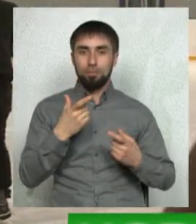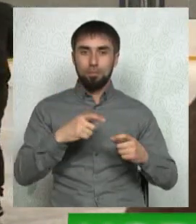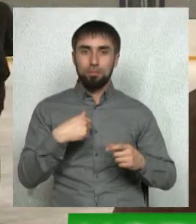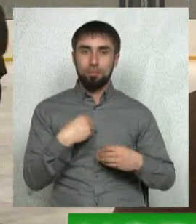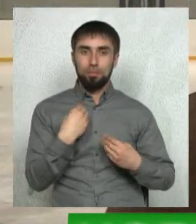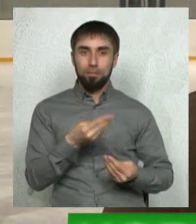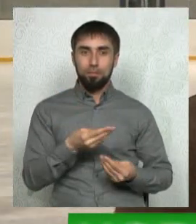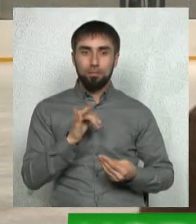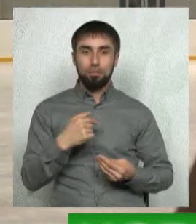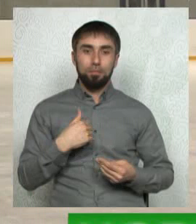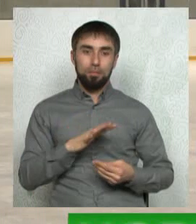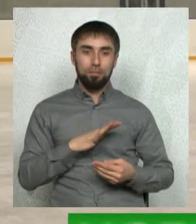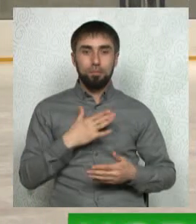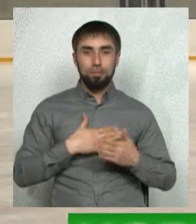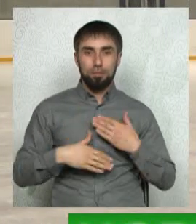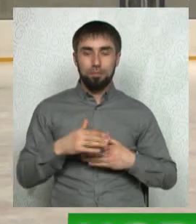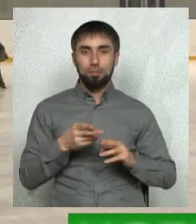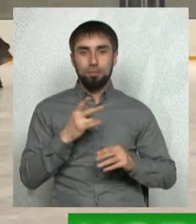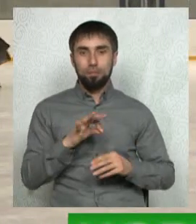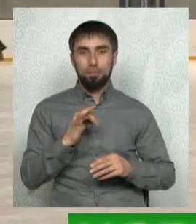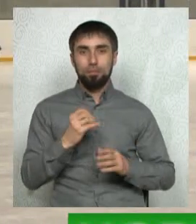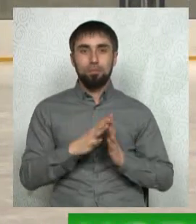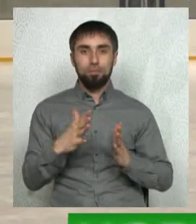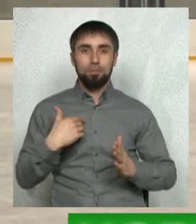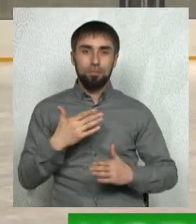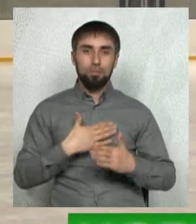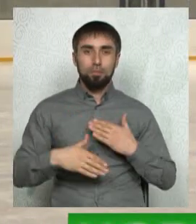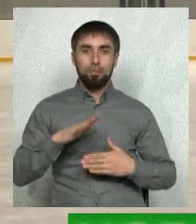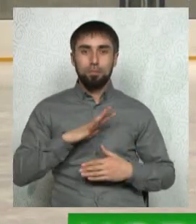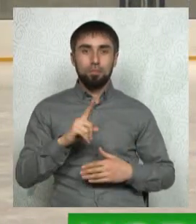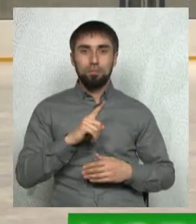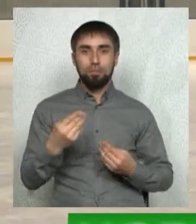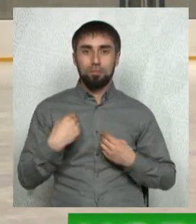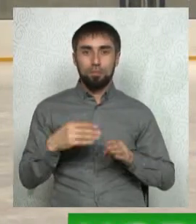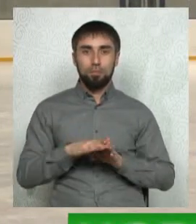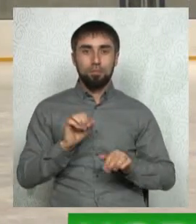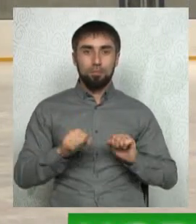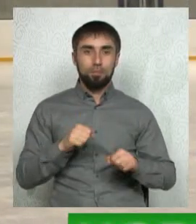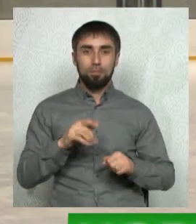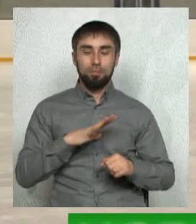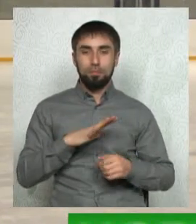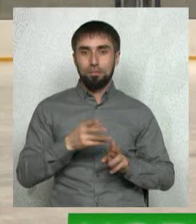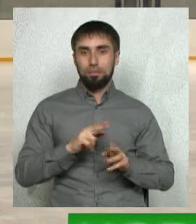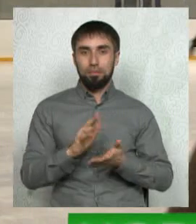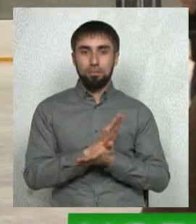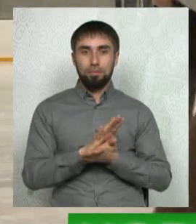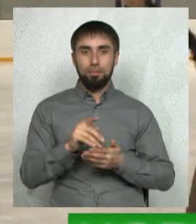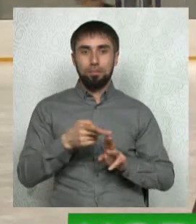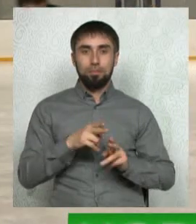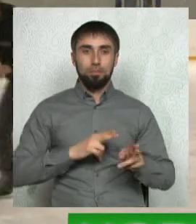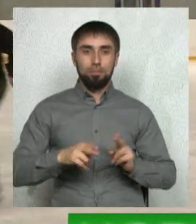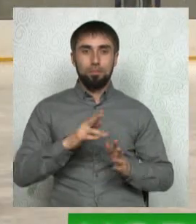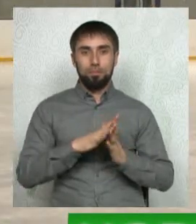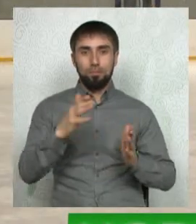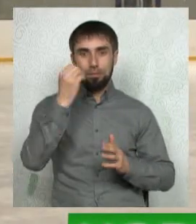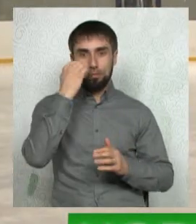экзамен. Я был рад этому, но еще больше я был рад тому, что мне предоставили такую возможность просто на халяву покататься сегодня. Большое